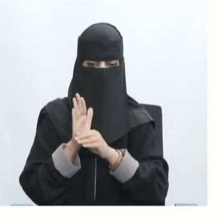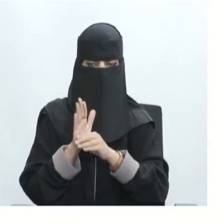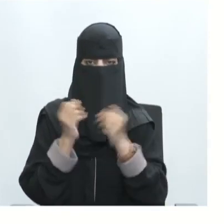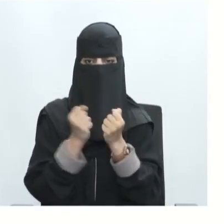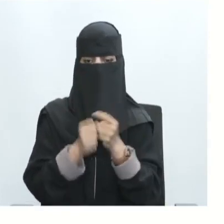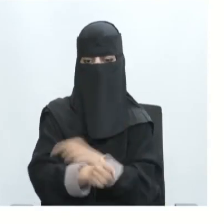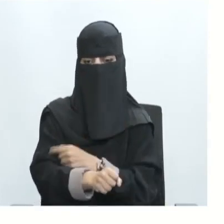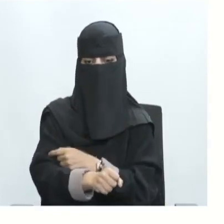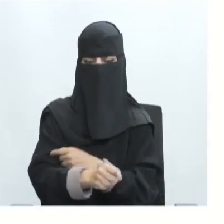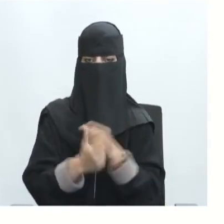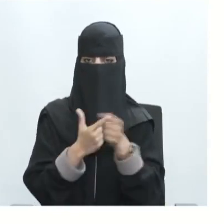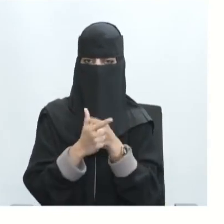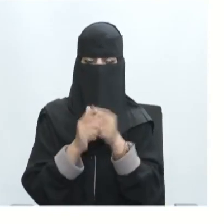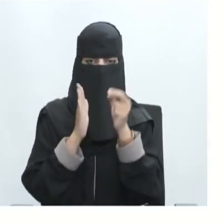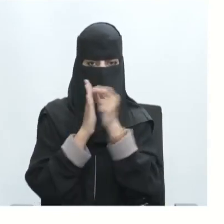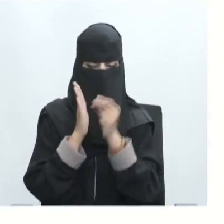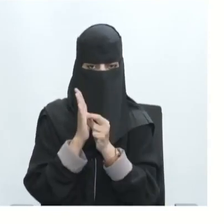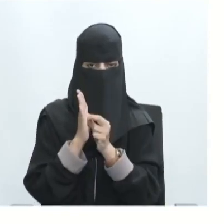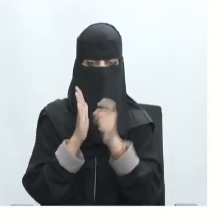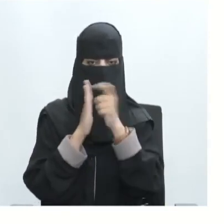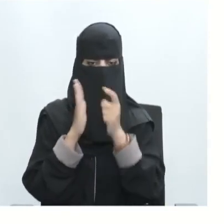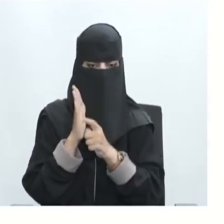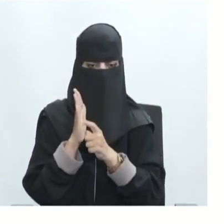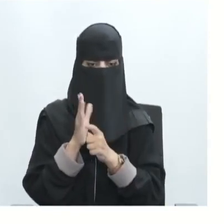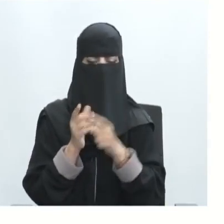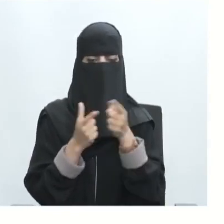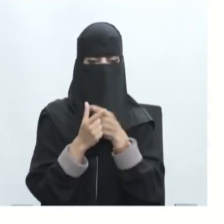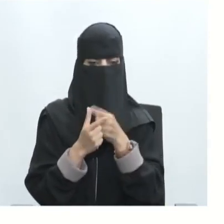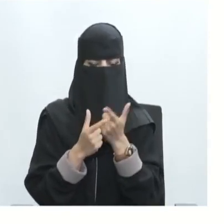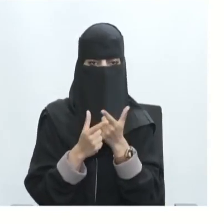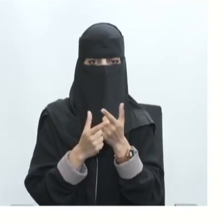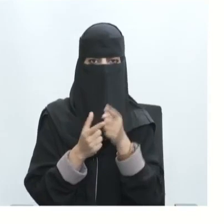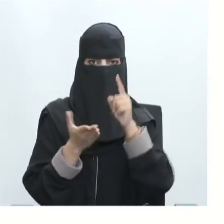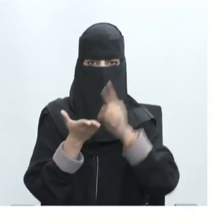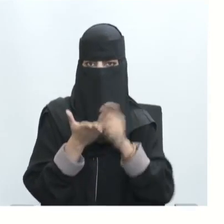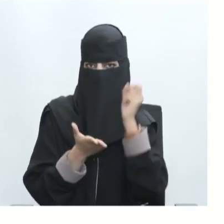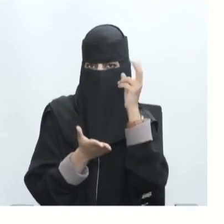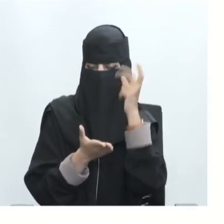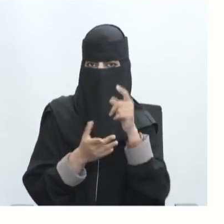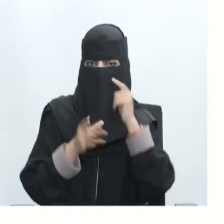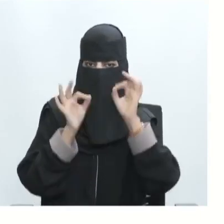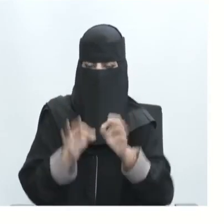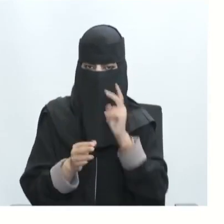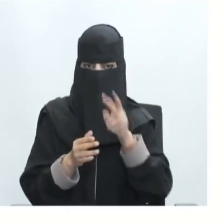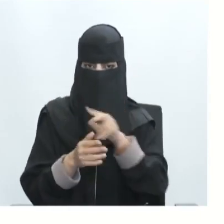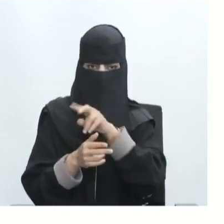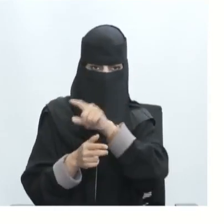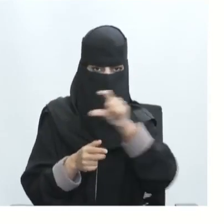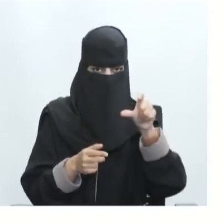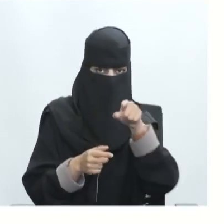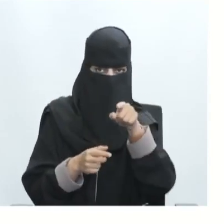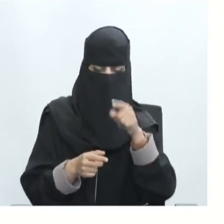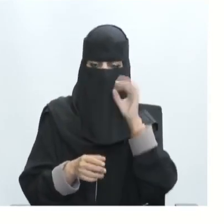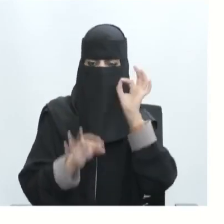والتجارب بين القواعد والقوانين بين الفرضيه والوقائع انطلاقا من هذا القول